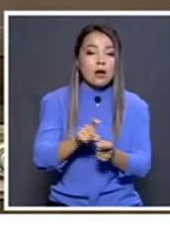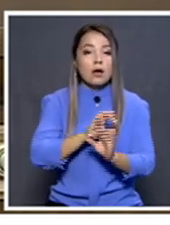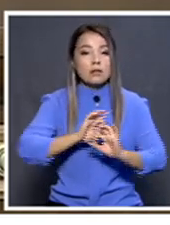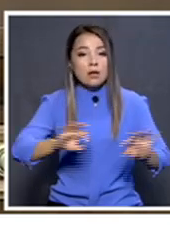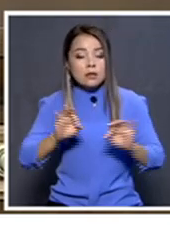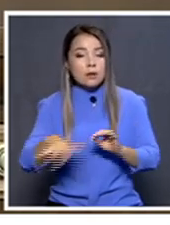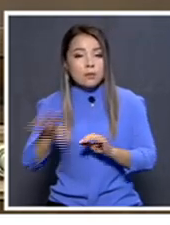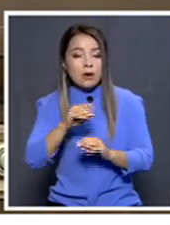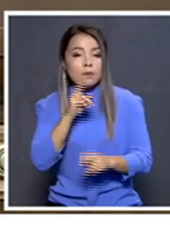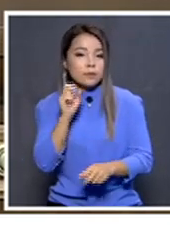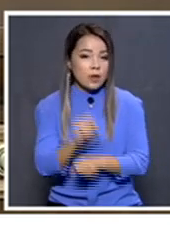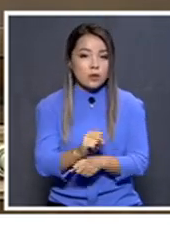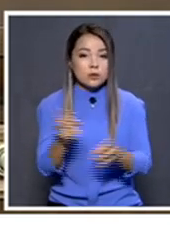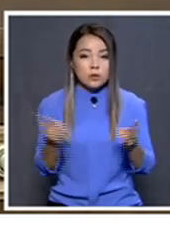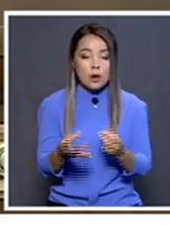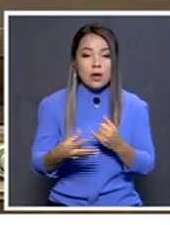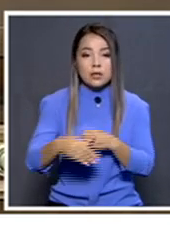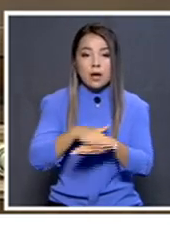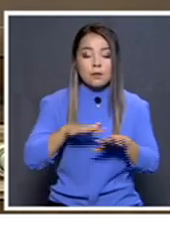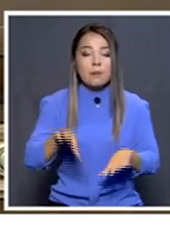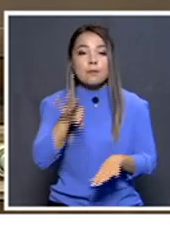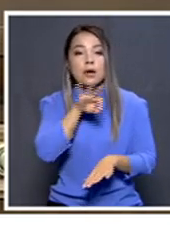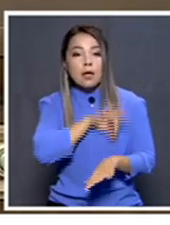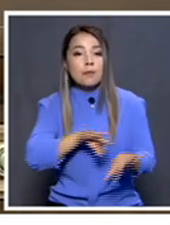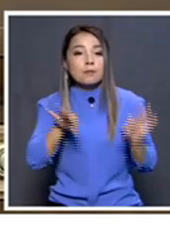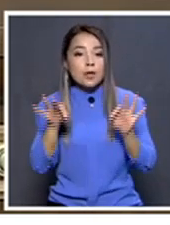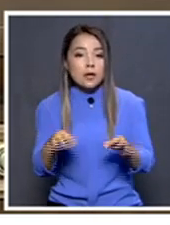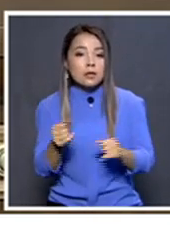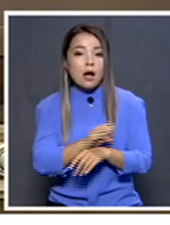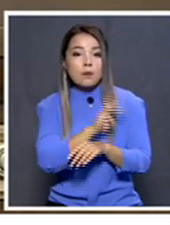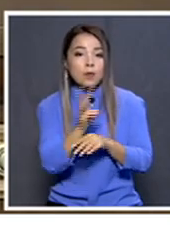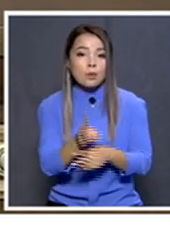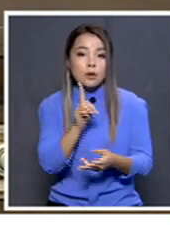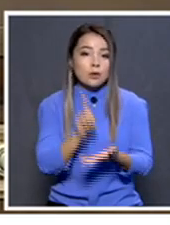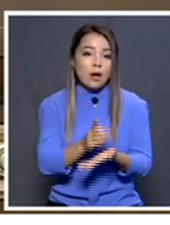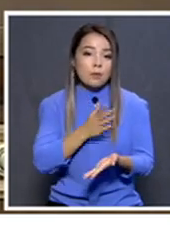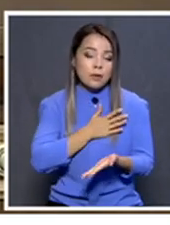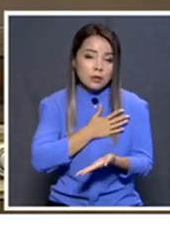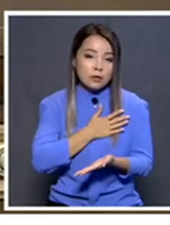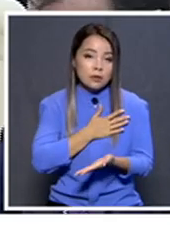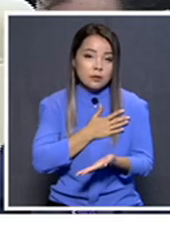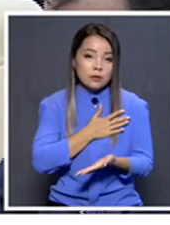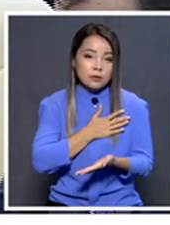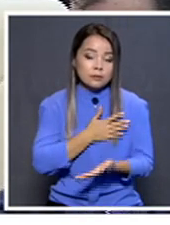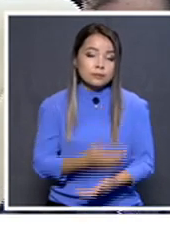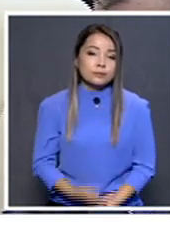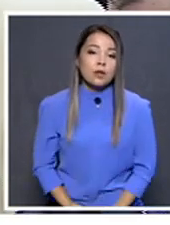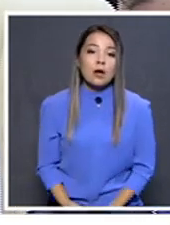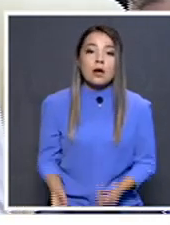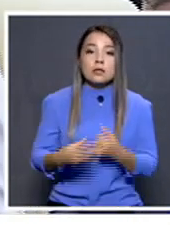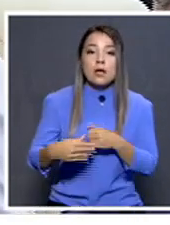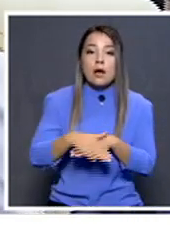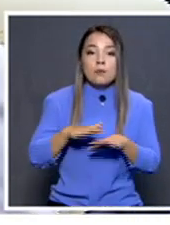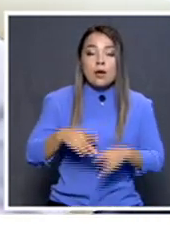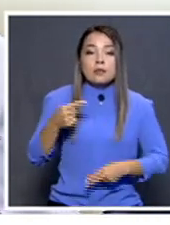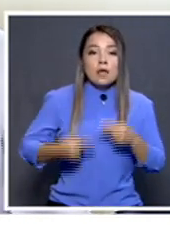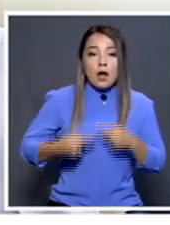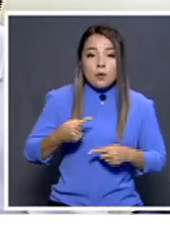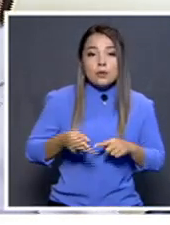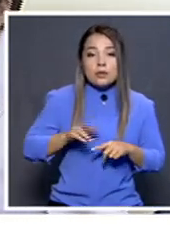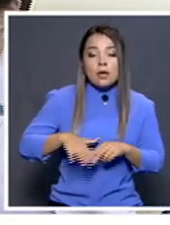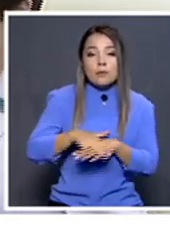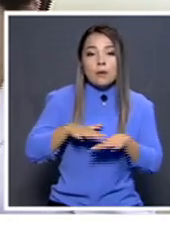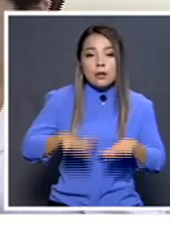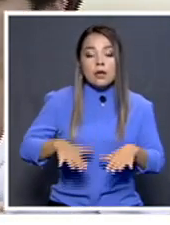керек. Бірақ жерді тиімді пайдалануды қамтамасыз ету біздің міндетіміз. Осылай жерге қатысты дауға нүкте